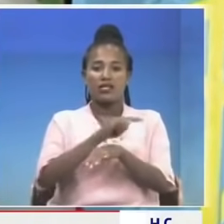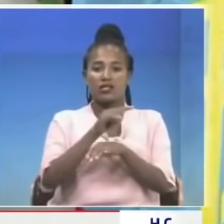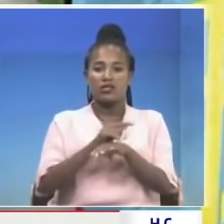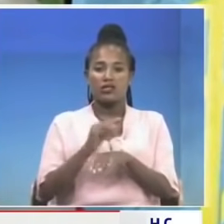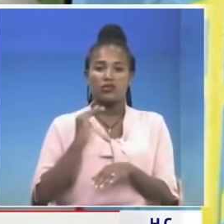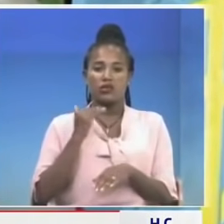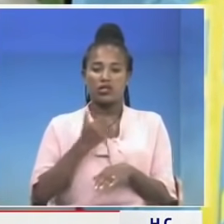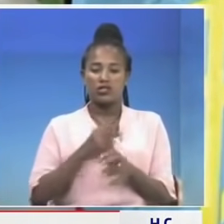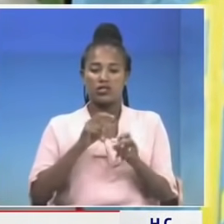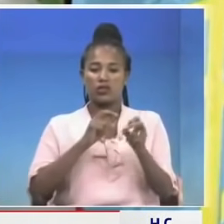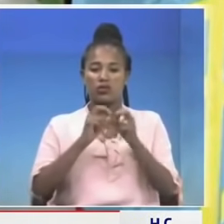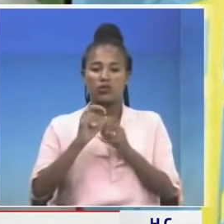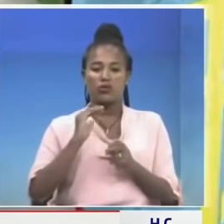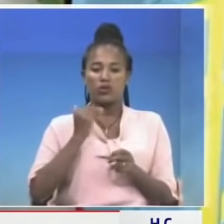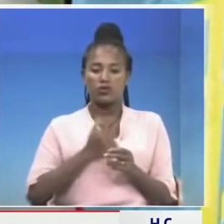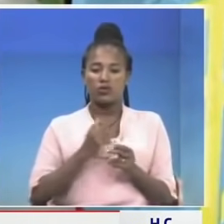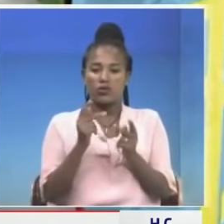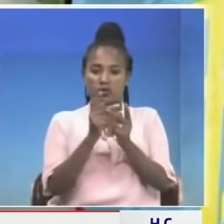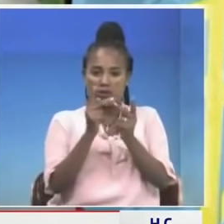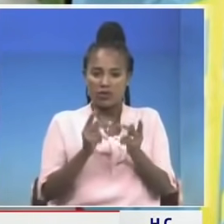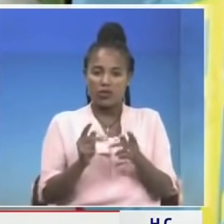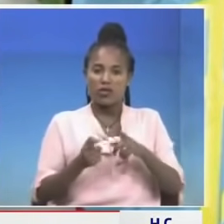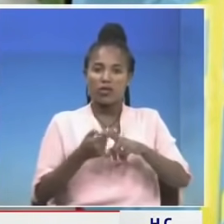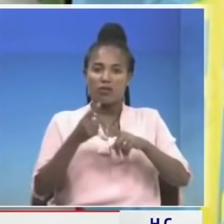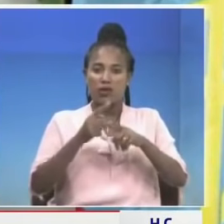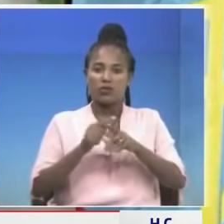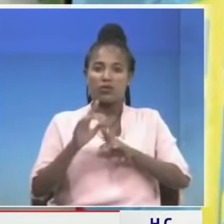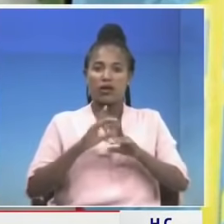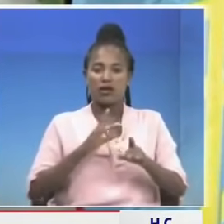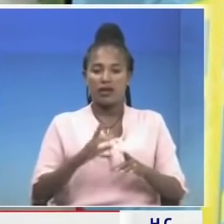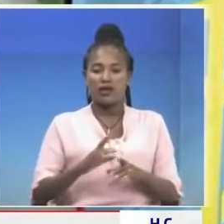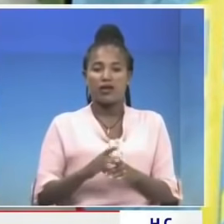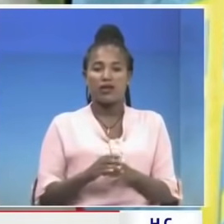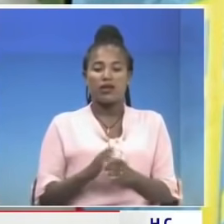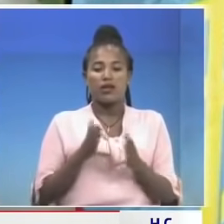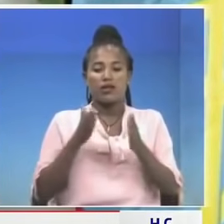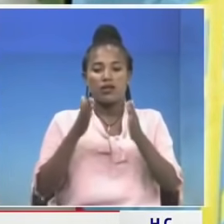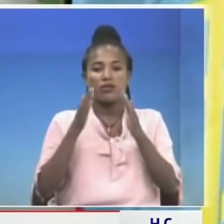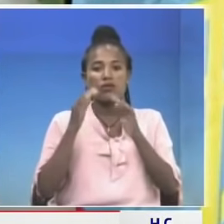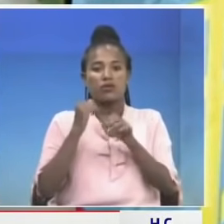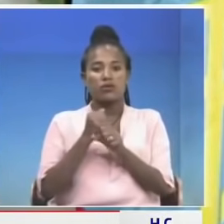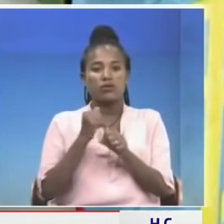ዜጎቻችን፣ ወገኖቻችን ወደ ቀያቸው እንዲመለሱ ማድረግ